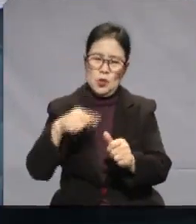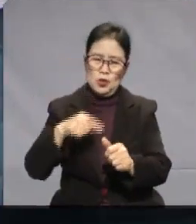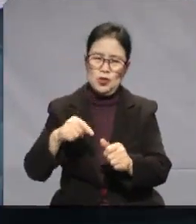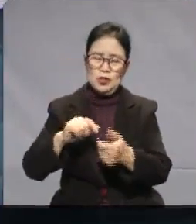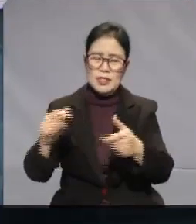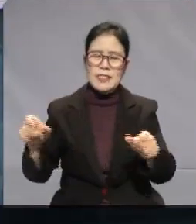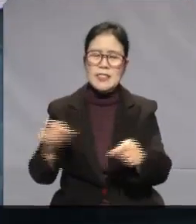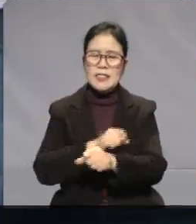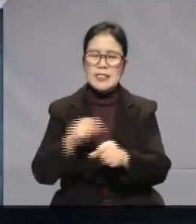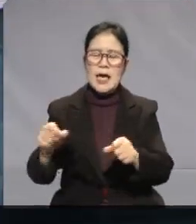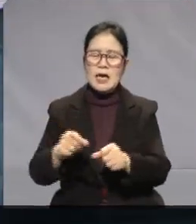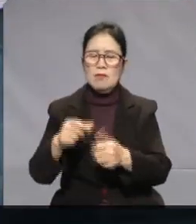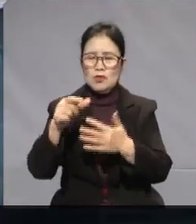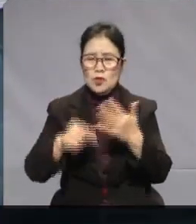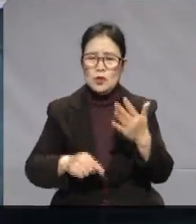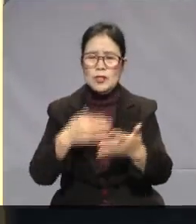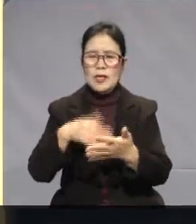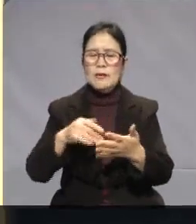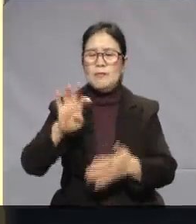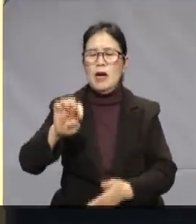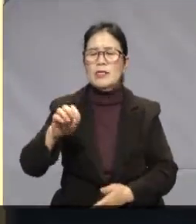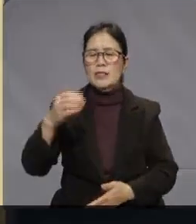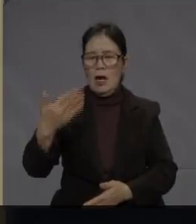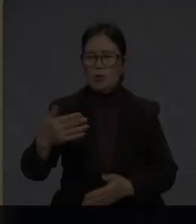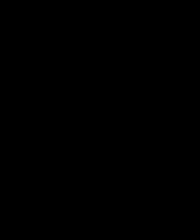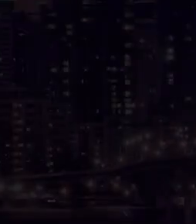프로그램 49개를 운영한다고